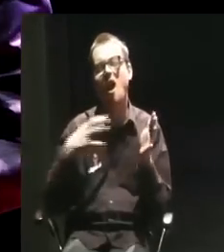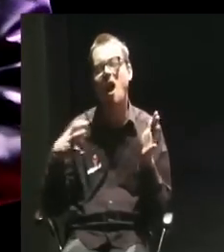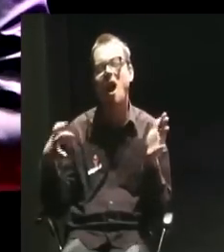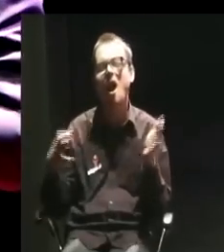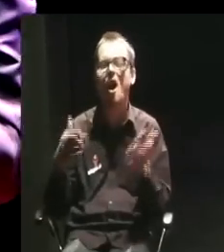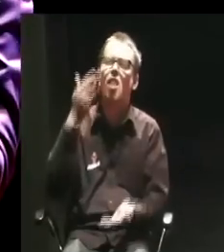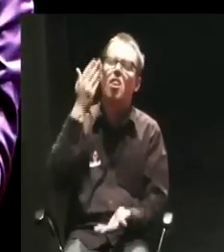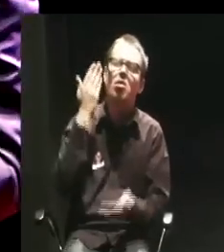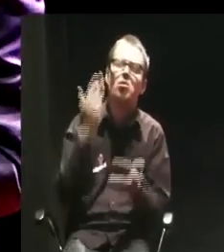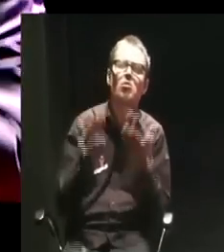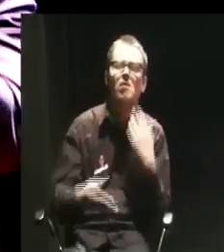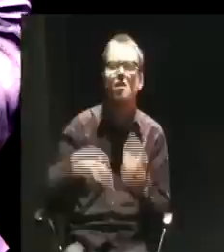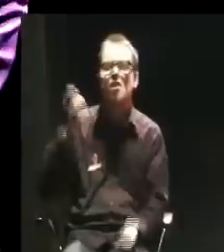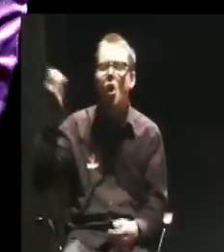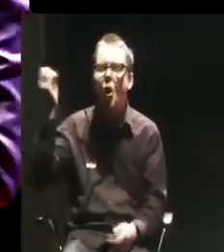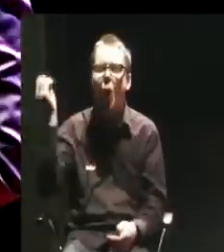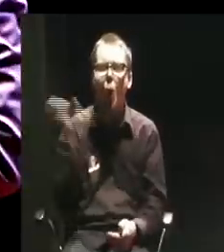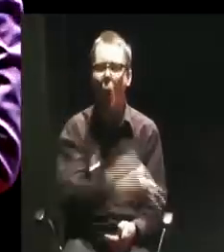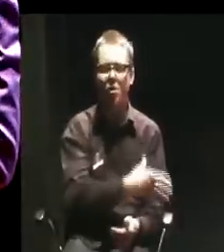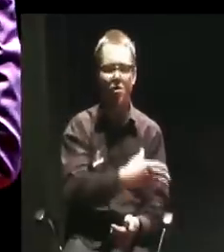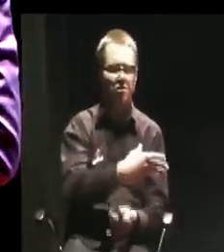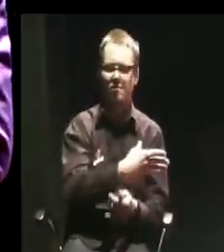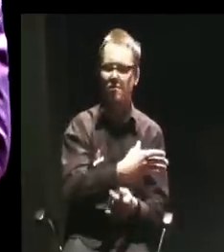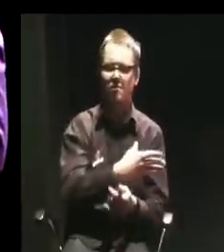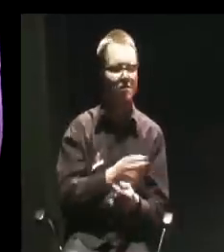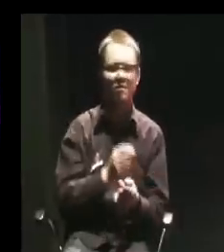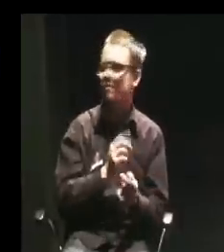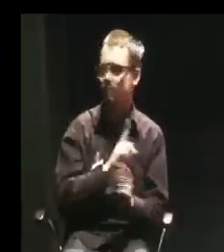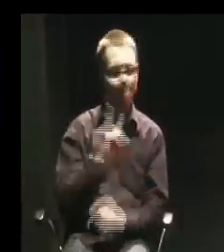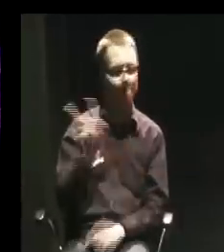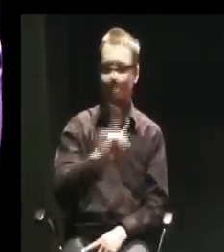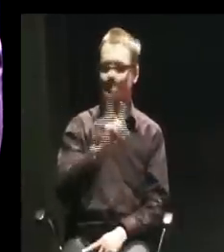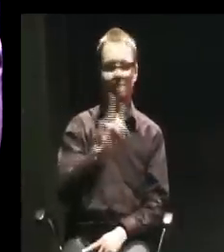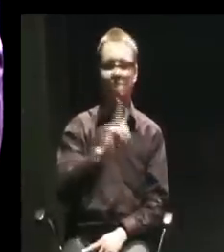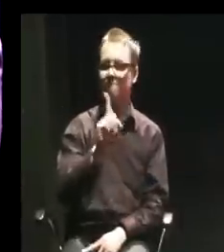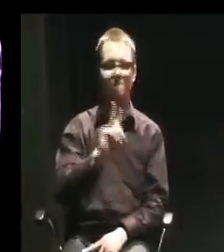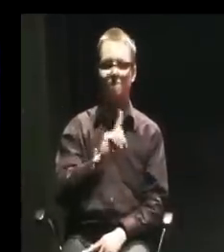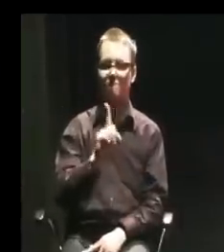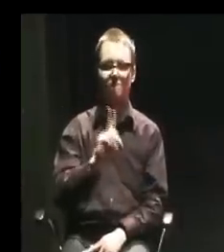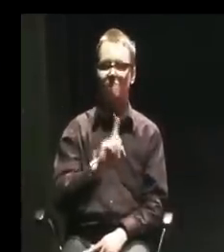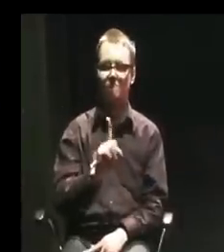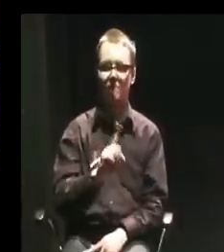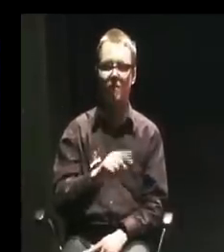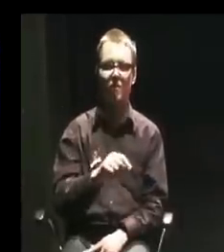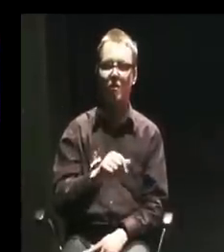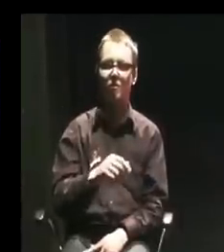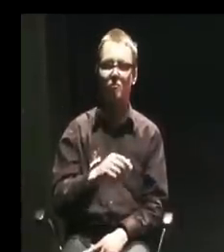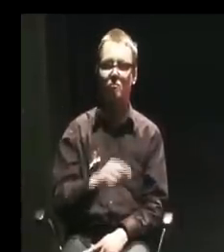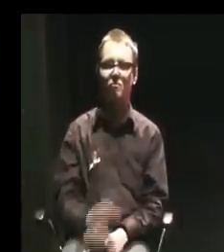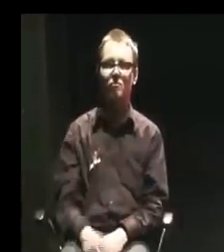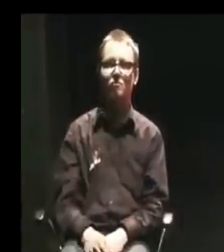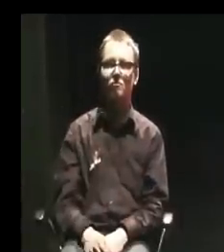B, Polska D, Polska Z. Nie. Nie powinniśmy mieć żadnych kompleksów.